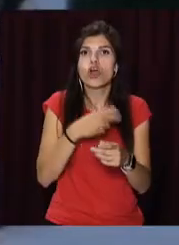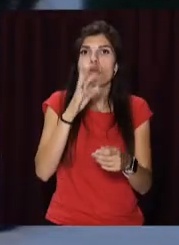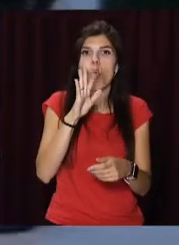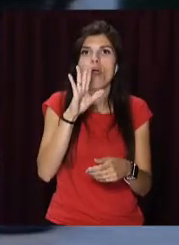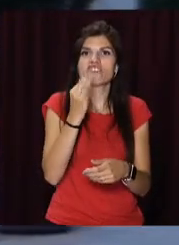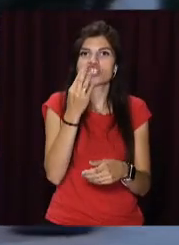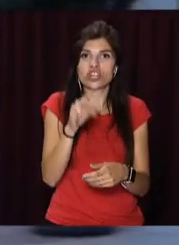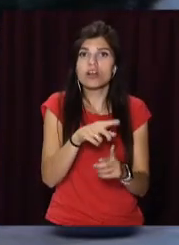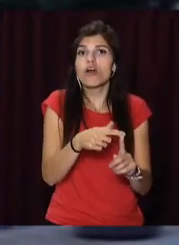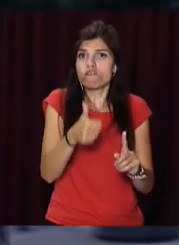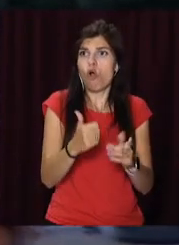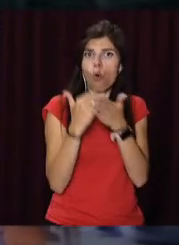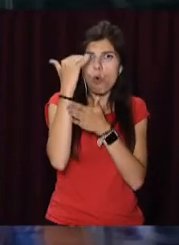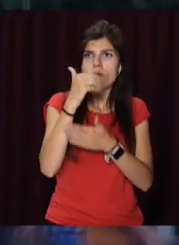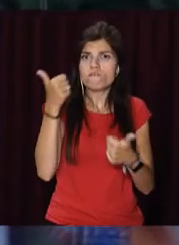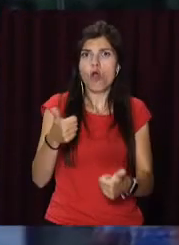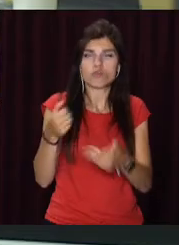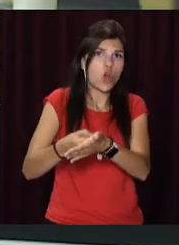Covishield вакциною високого рівня.